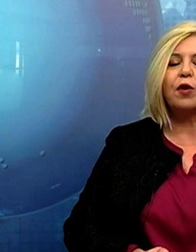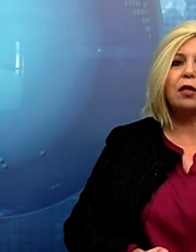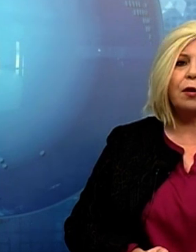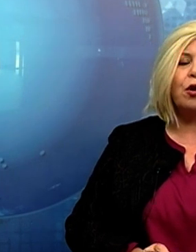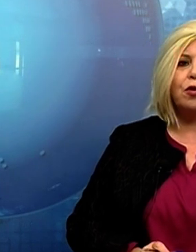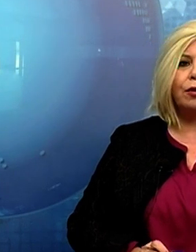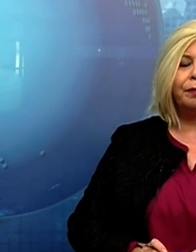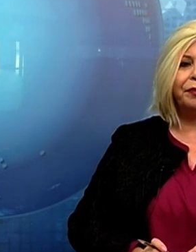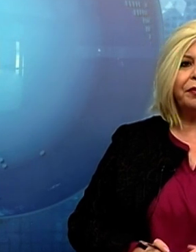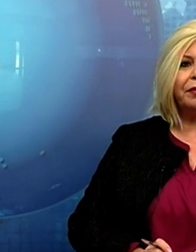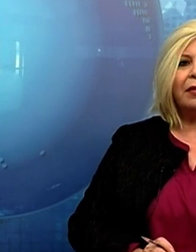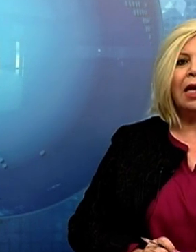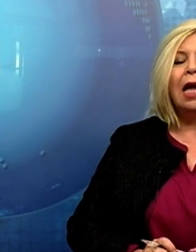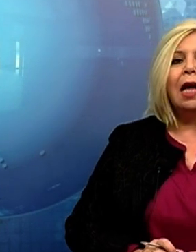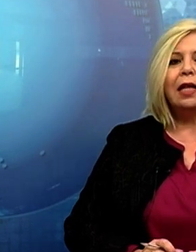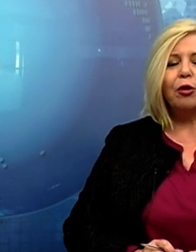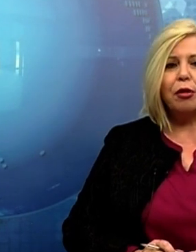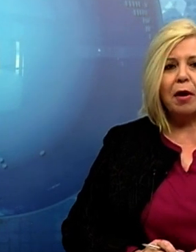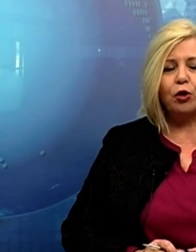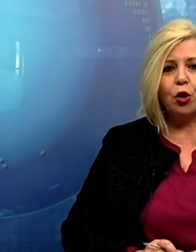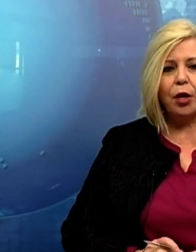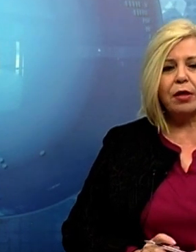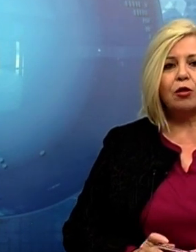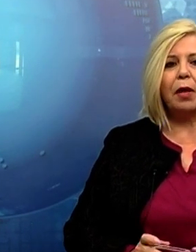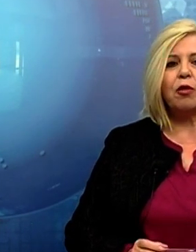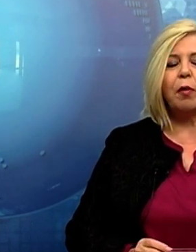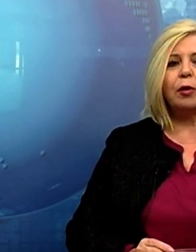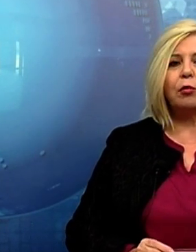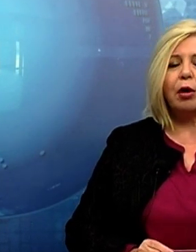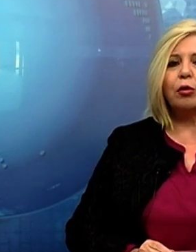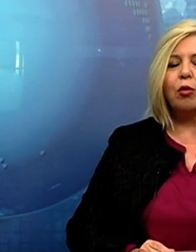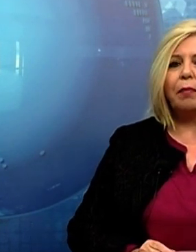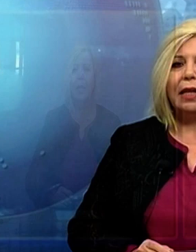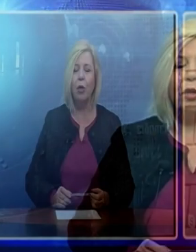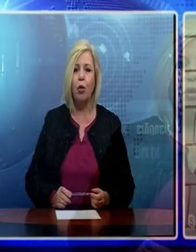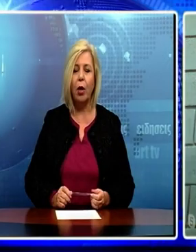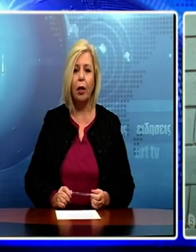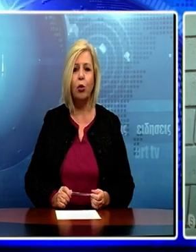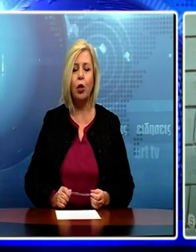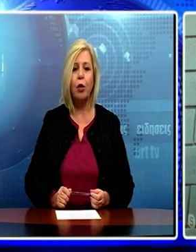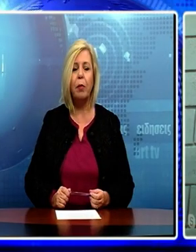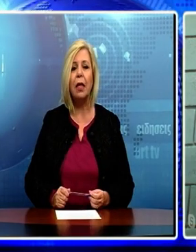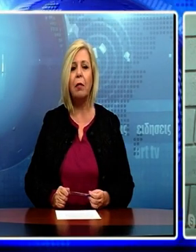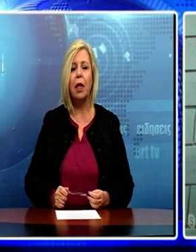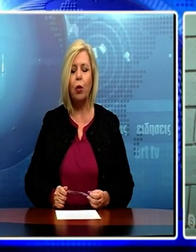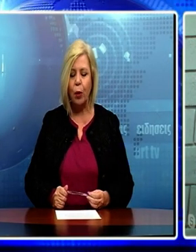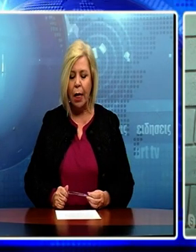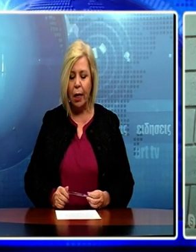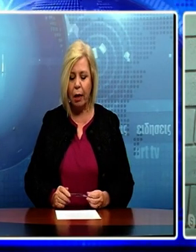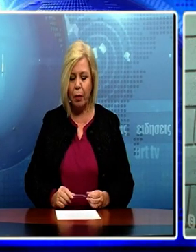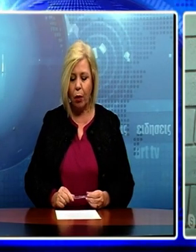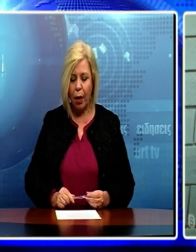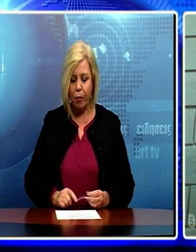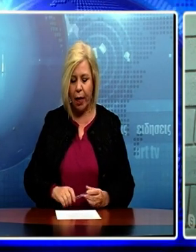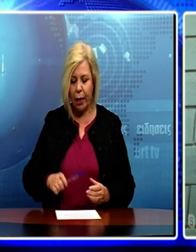της προσφοράς εκπτώσεων. Για το θέμα αυτό τώρα θα συνομιλήσουμε με τον πρόεδρο του Επιμελητηρίου Ιωαννίνων, τον κύριο Δημήτρη Δημητρίου.